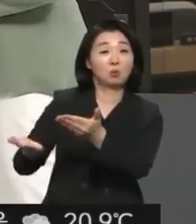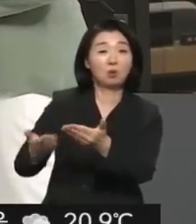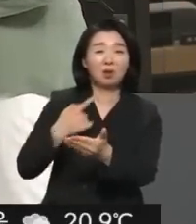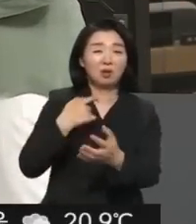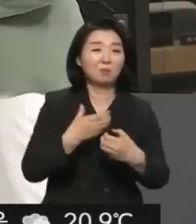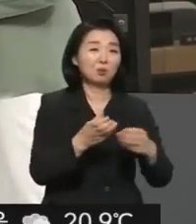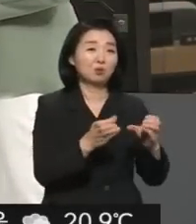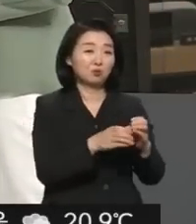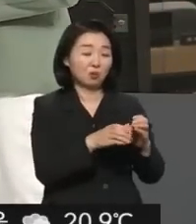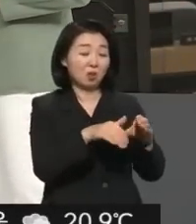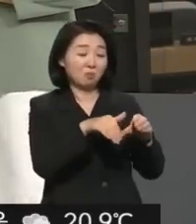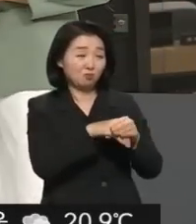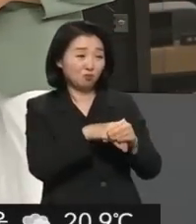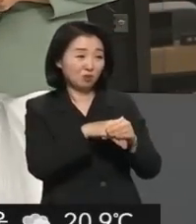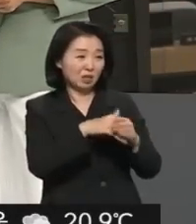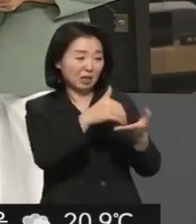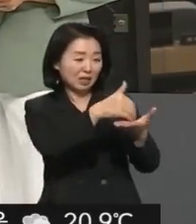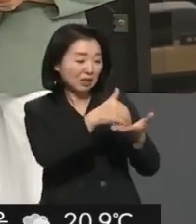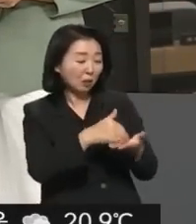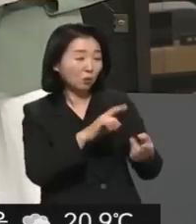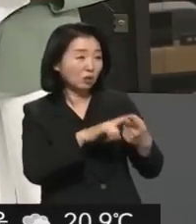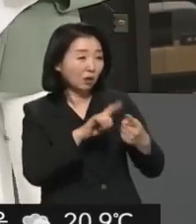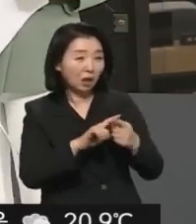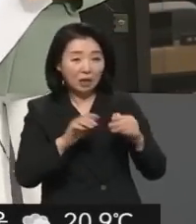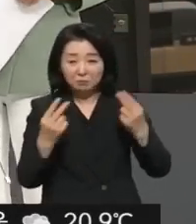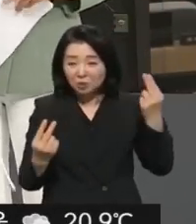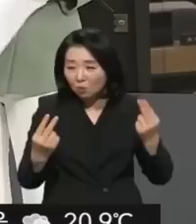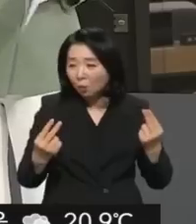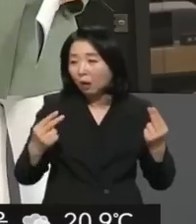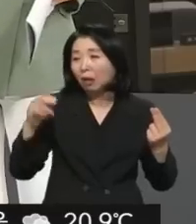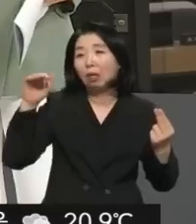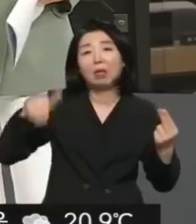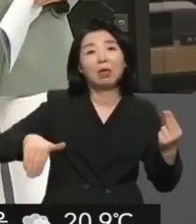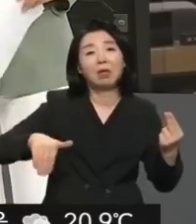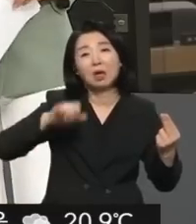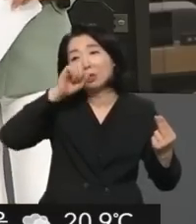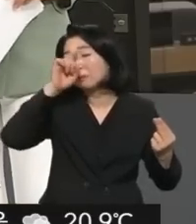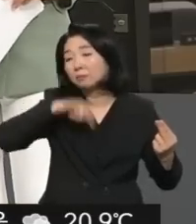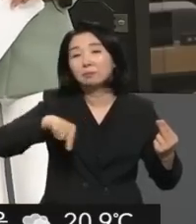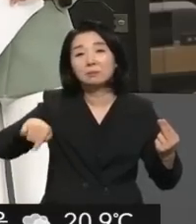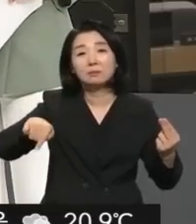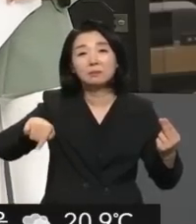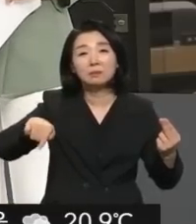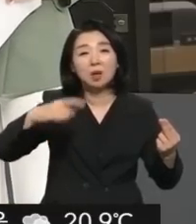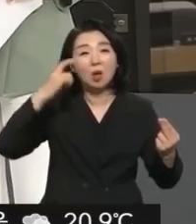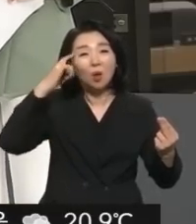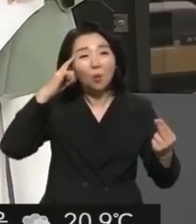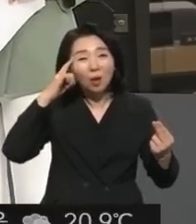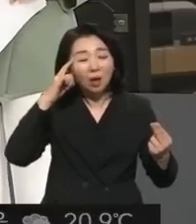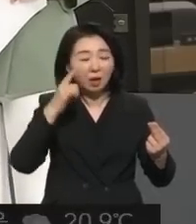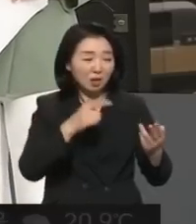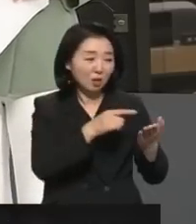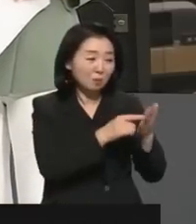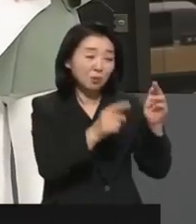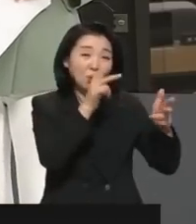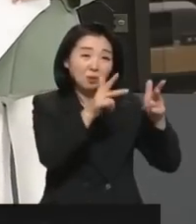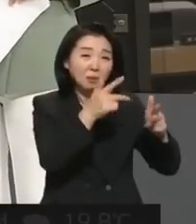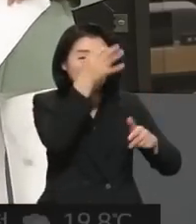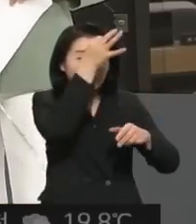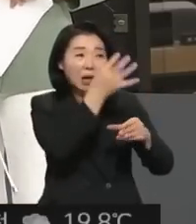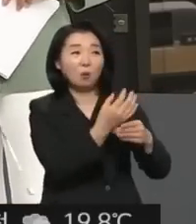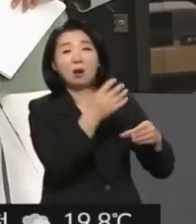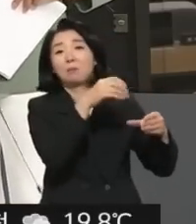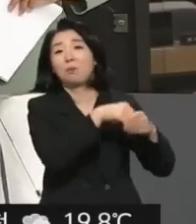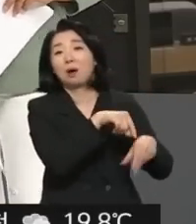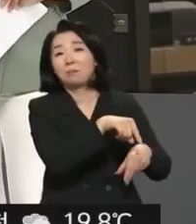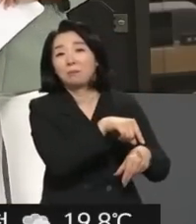일본의 제안보다 훨씬 후퇴한 안이라고 주장했습니다. 당시에는 피고 기업의 배상과 사과까지 포함됐었다는